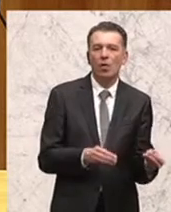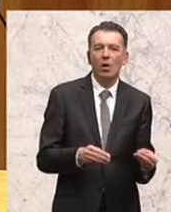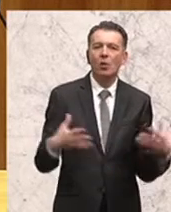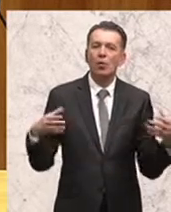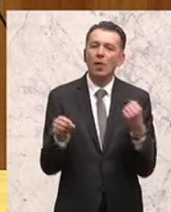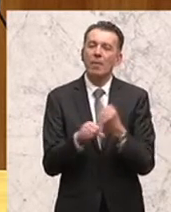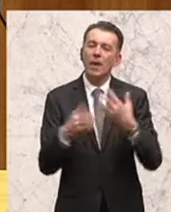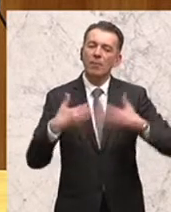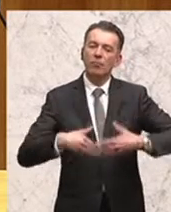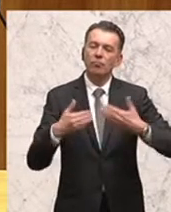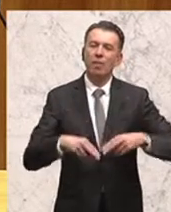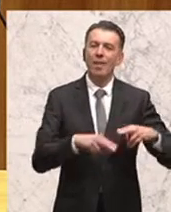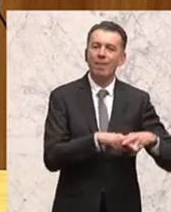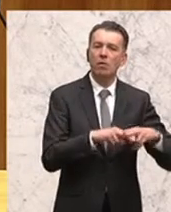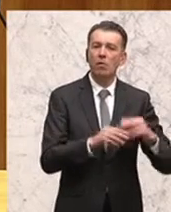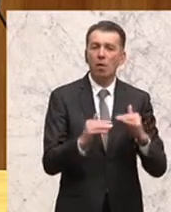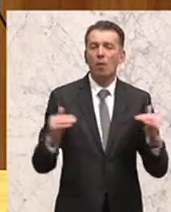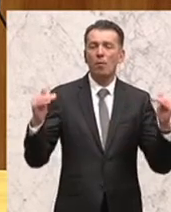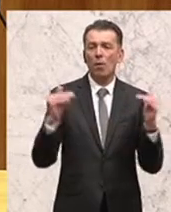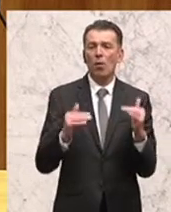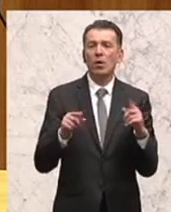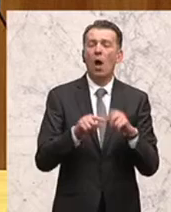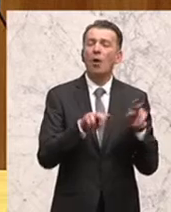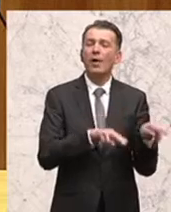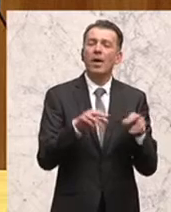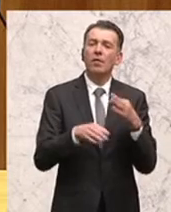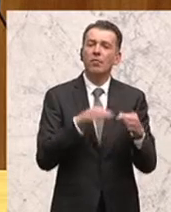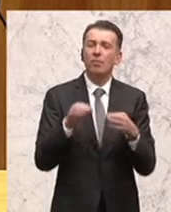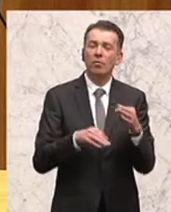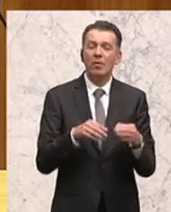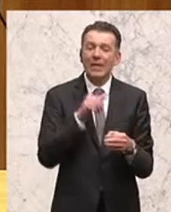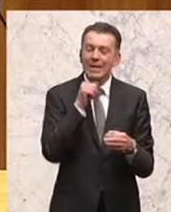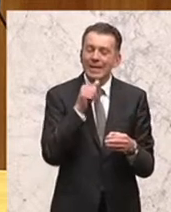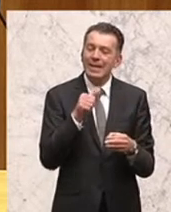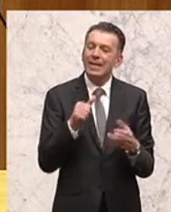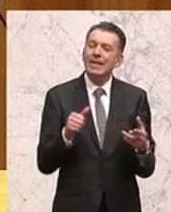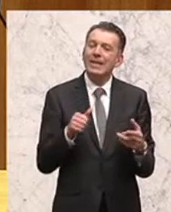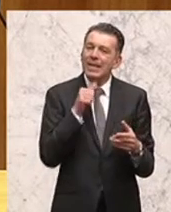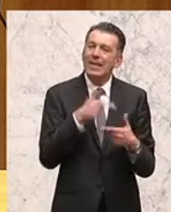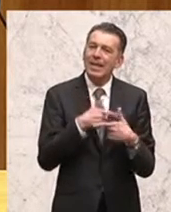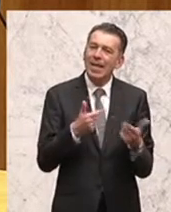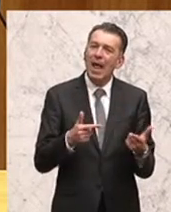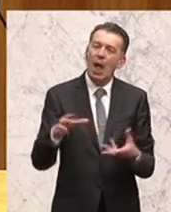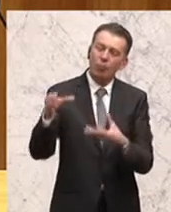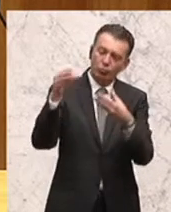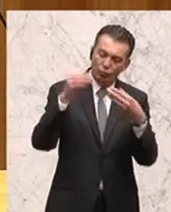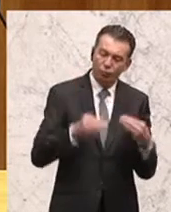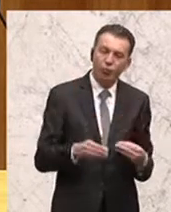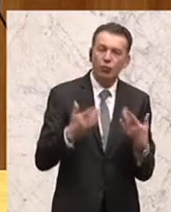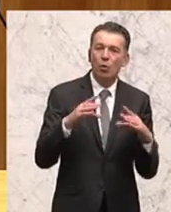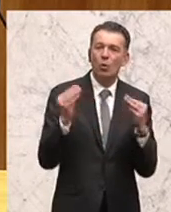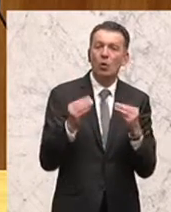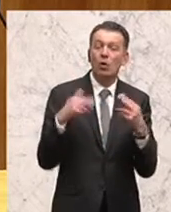nationalen Behörden sowie ein gerichtliches Verfahren zur Rückgabe von unrechtmäßig verbrachten Kulturgütern vorgesehen.